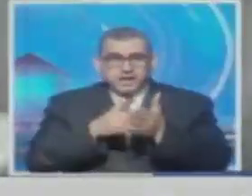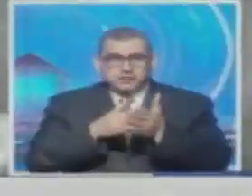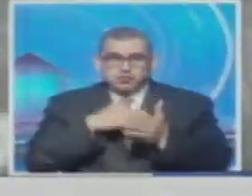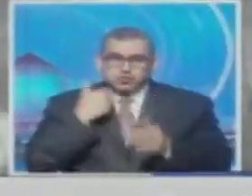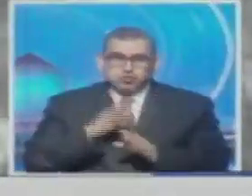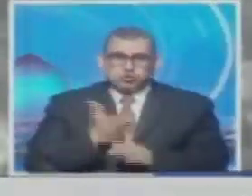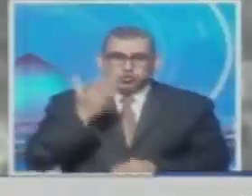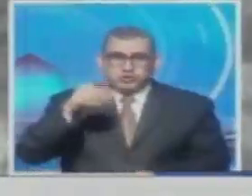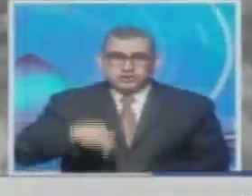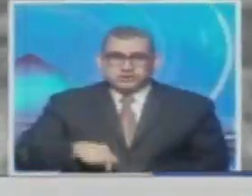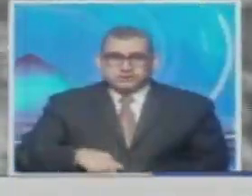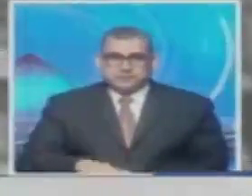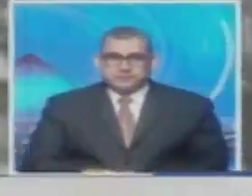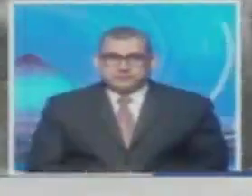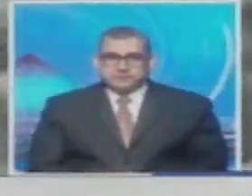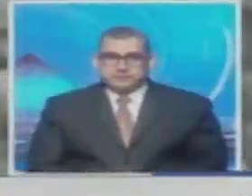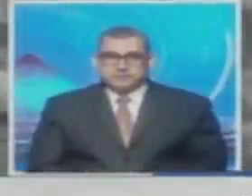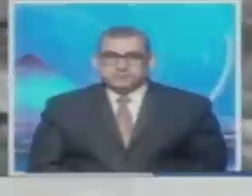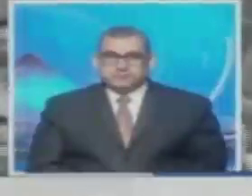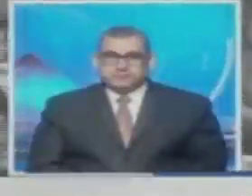استشهد.